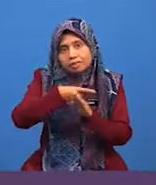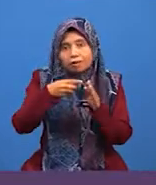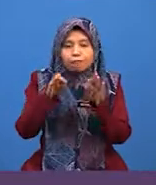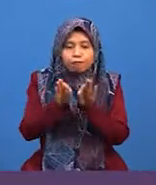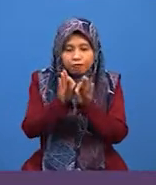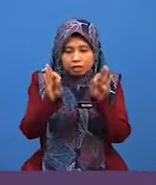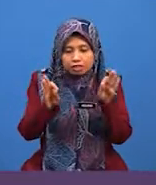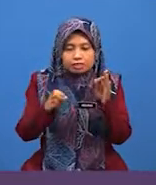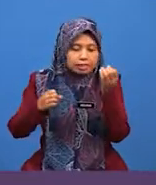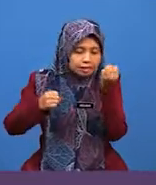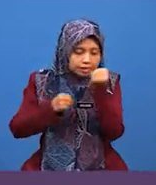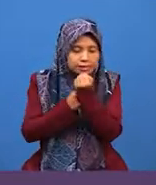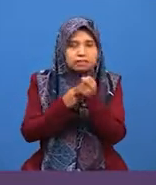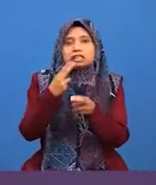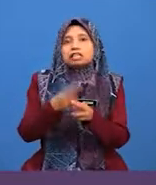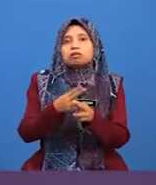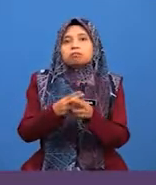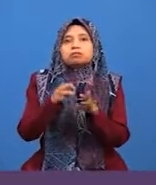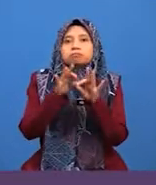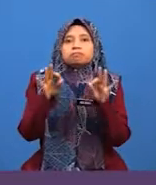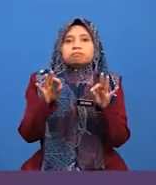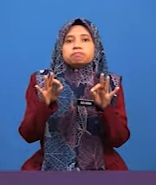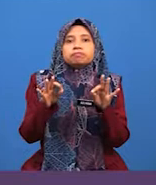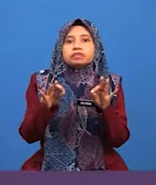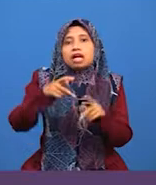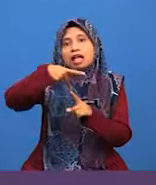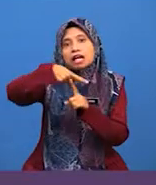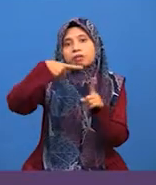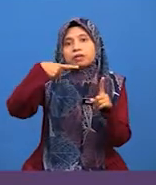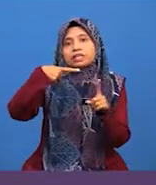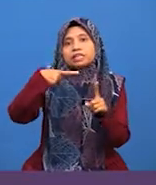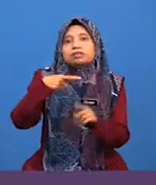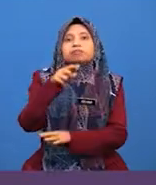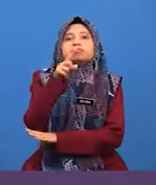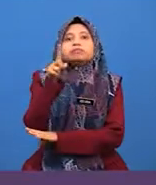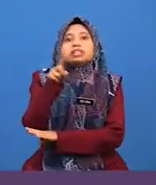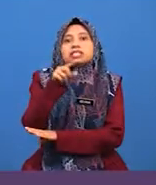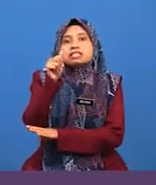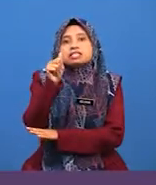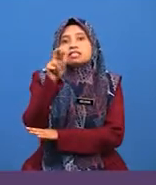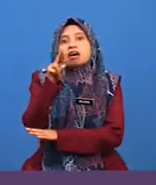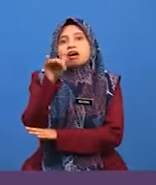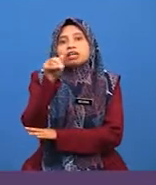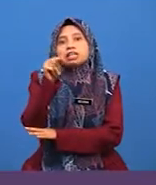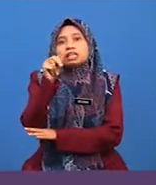nama, ayatnya berbunyi daripada Zarina warkah